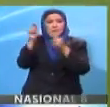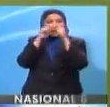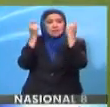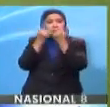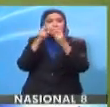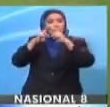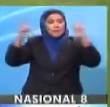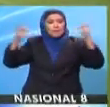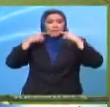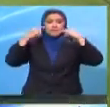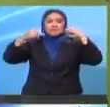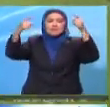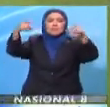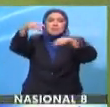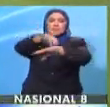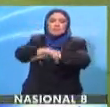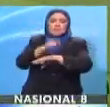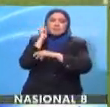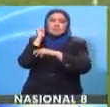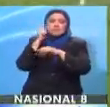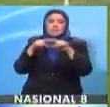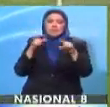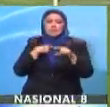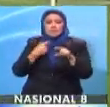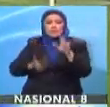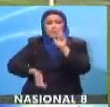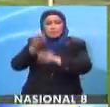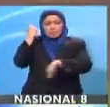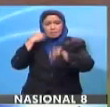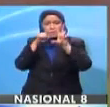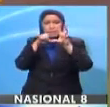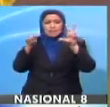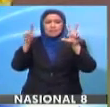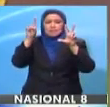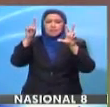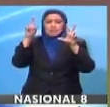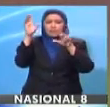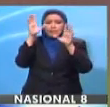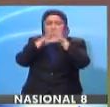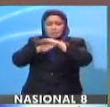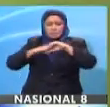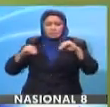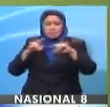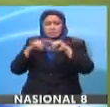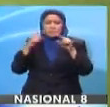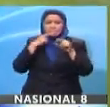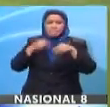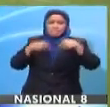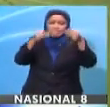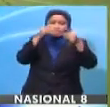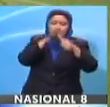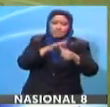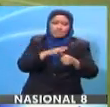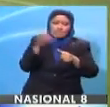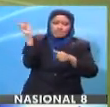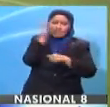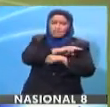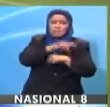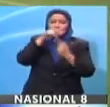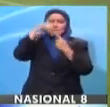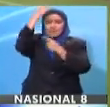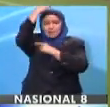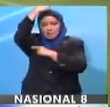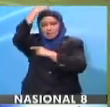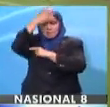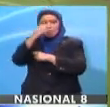tadiab melakar Kangan Seles 31 ke atas Sarawak sekaligusi tekanan hebat atas Selangor Pasukan